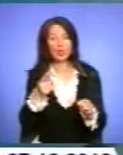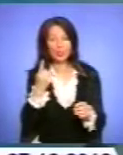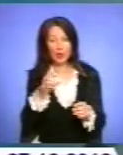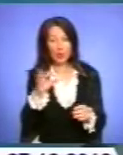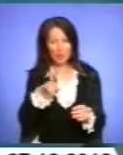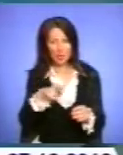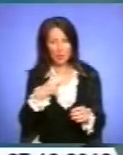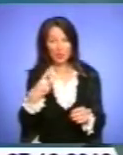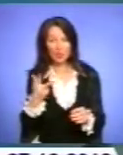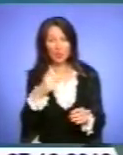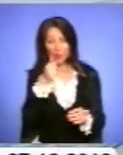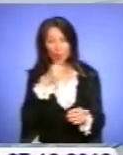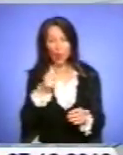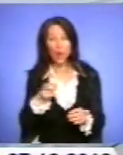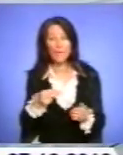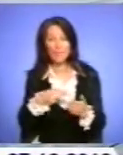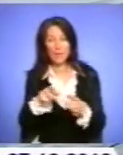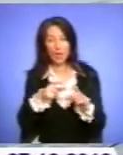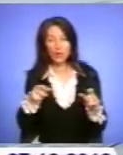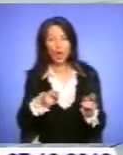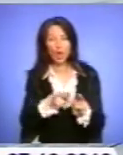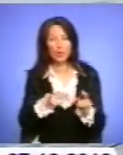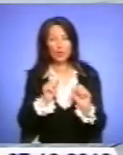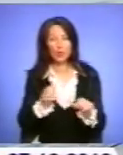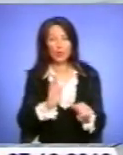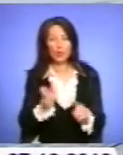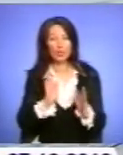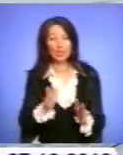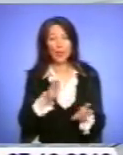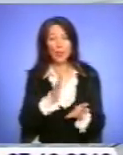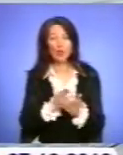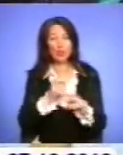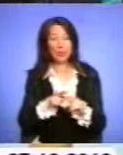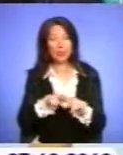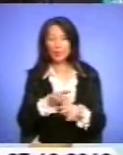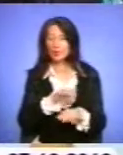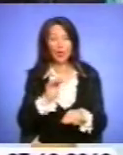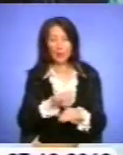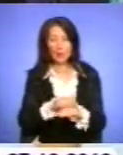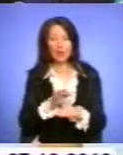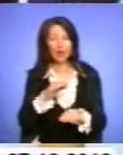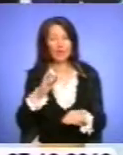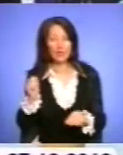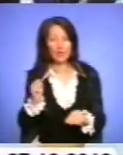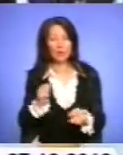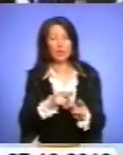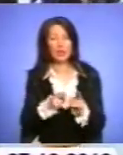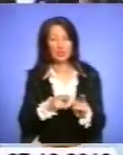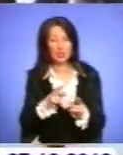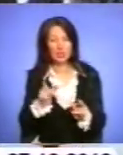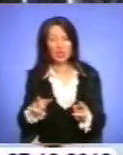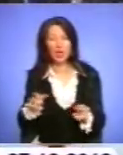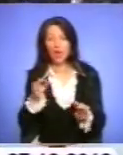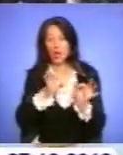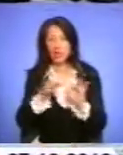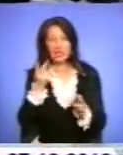1 січня 2013 року придбати квиток на поїзд можна буде лише маючи паспорт, не підтверджена офіційно. Та залізничники радять